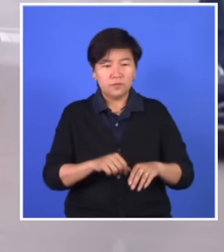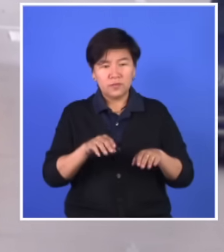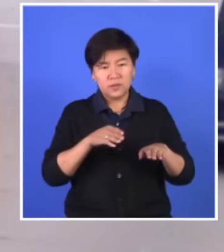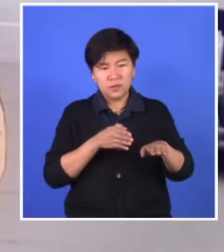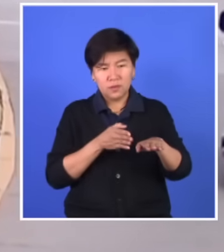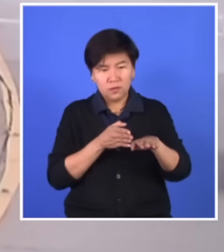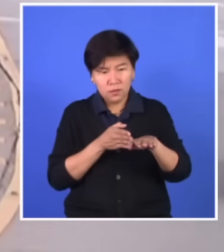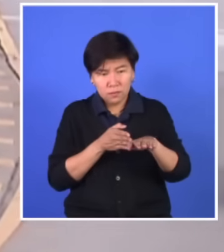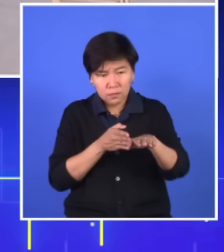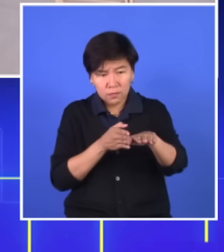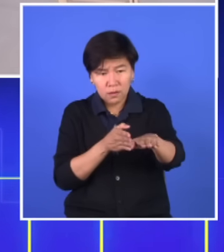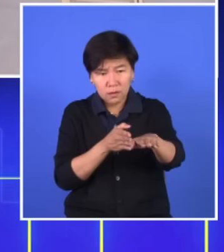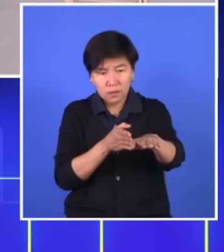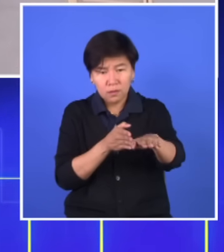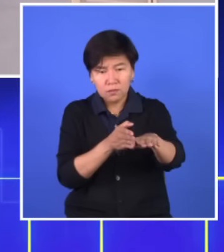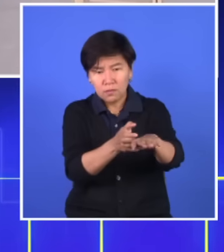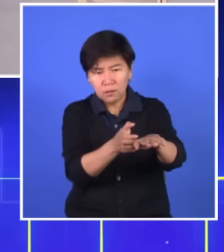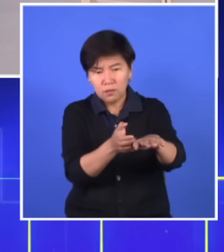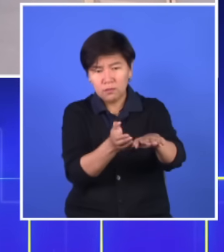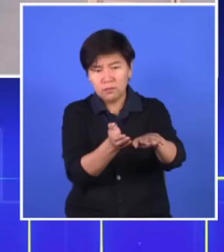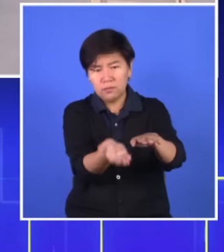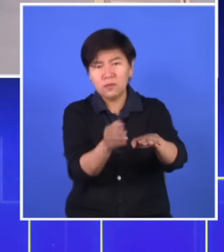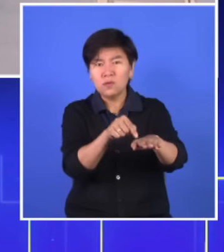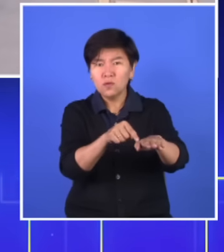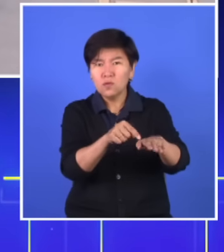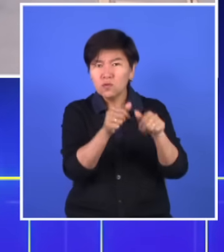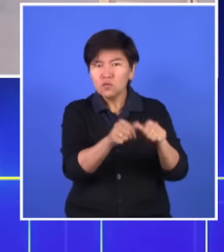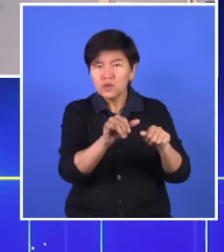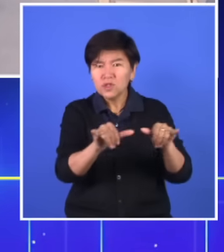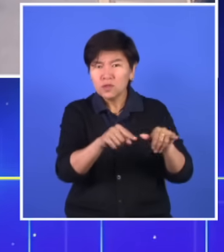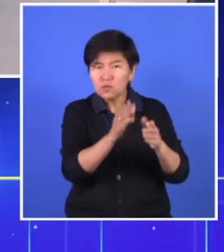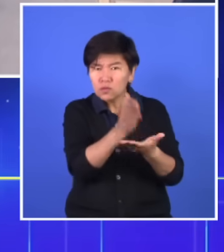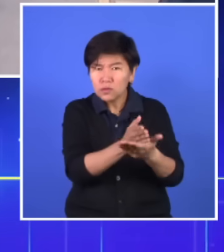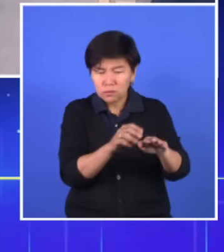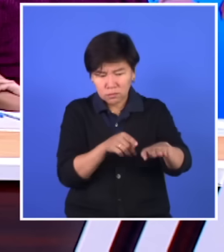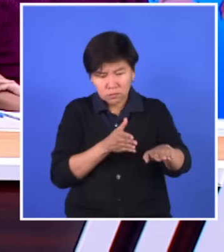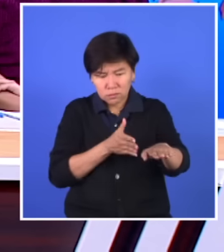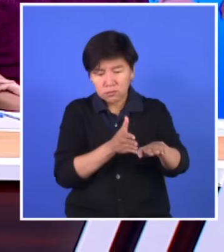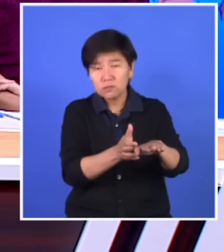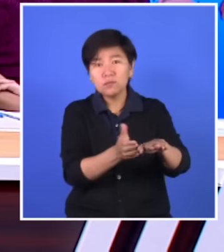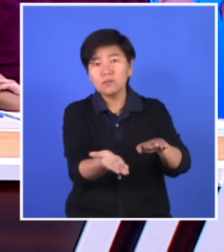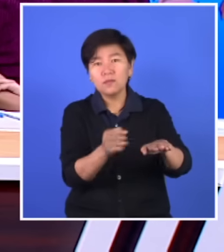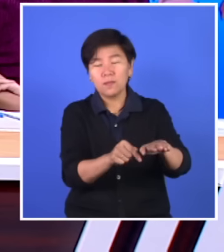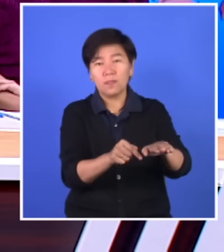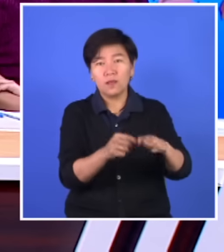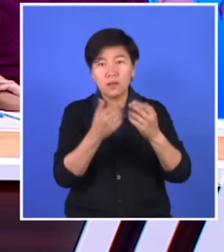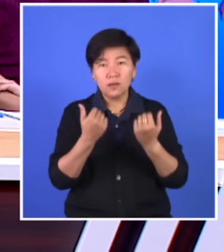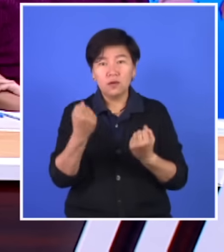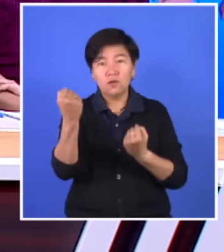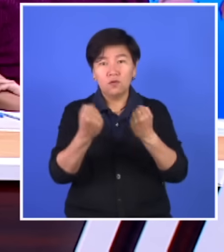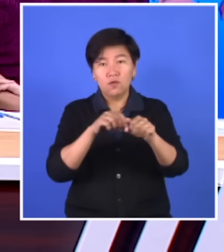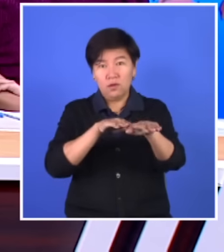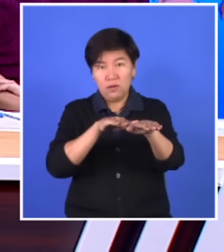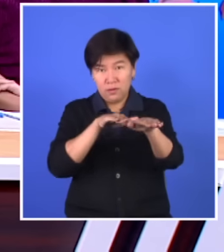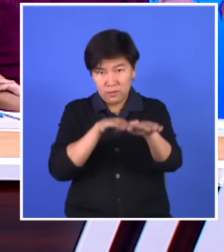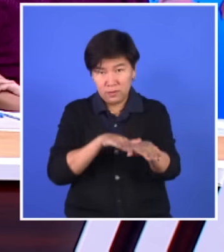เปล่าเออแต่ก็เลยเนี่ยทั้งๆที่เก็จอดอยู่นะคะคุณผู้ชมไปดูเหตุรถพ่วง18ล้อแล้วรถพ่วงคันนี้เนี่ยบรรทุกวัว